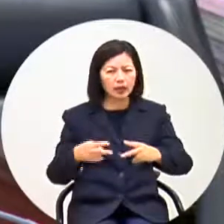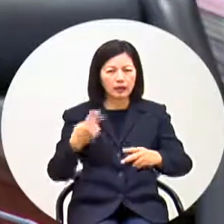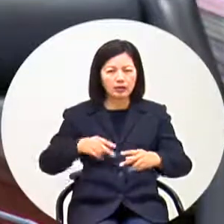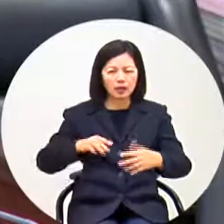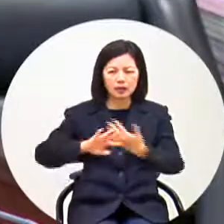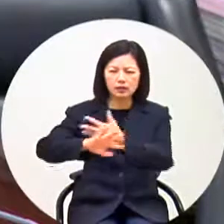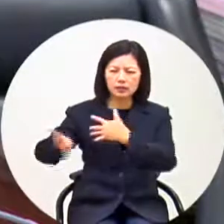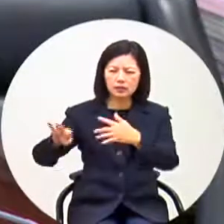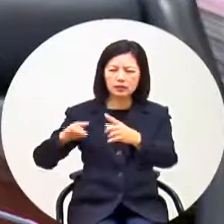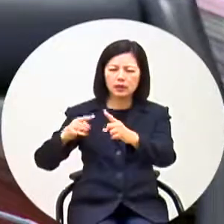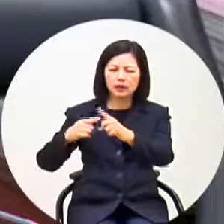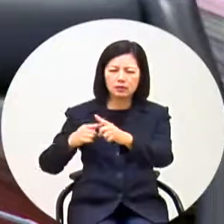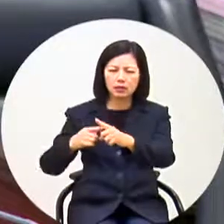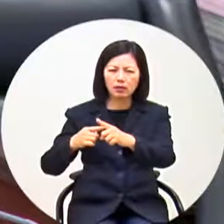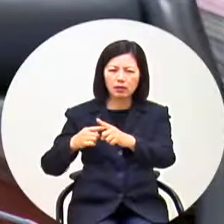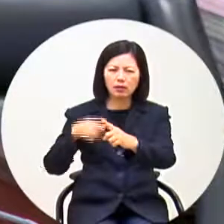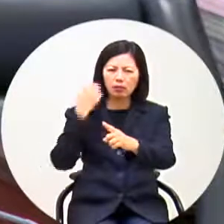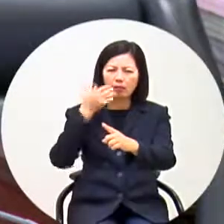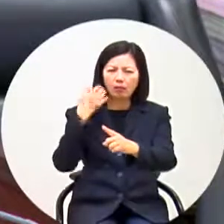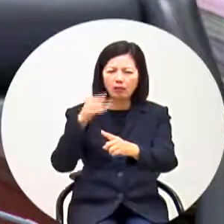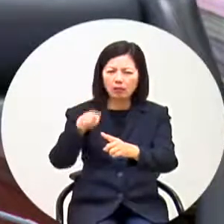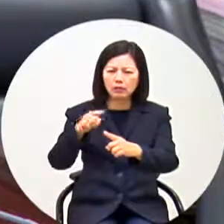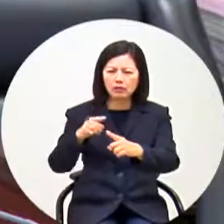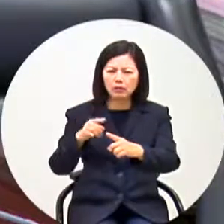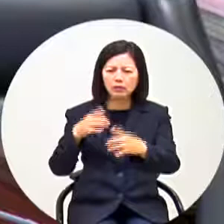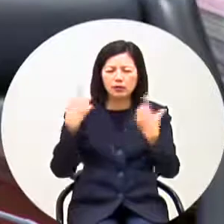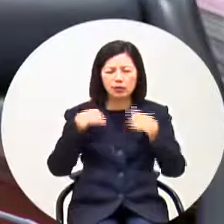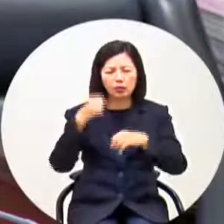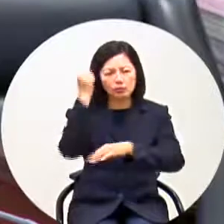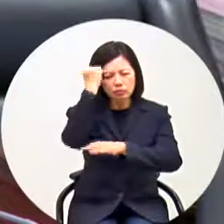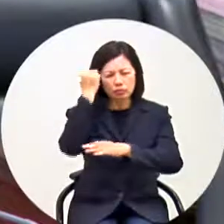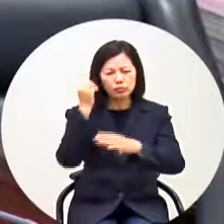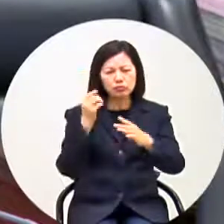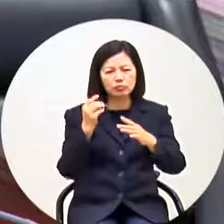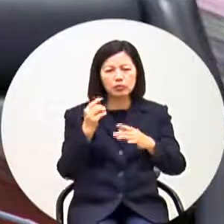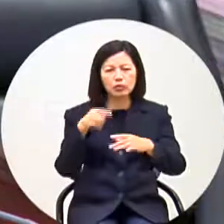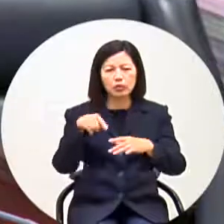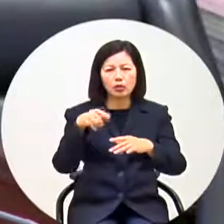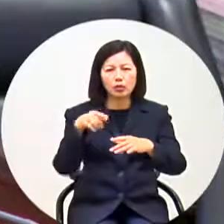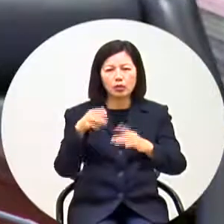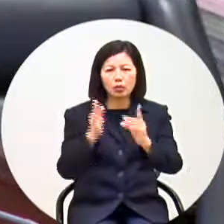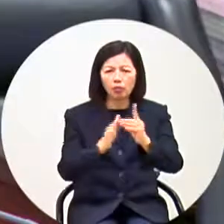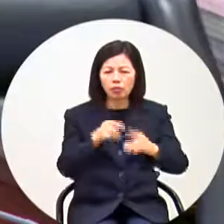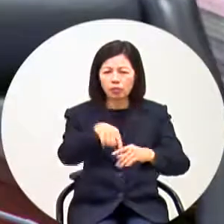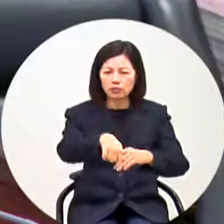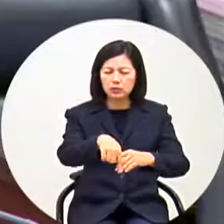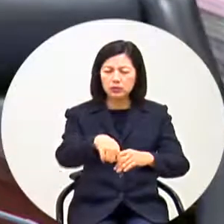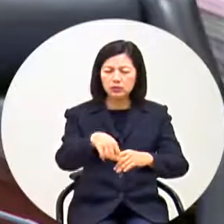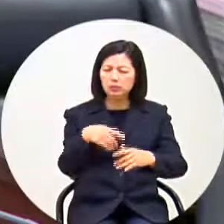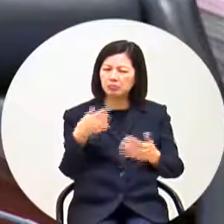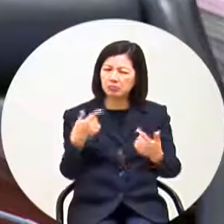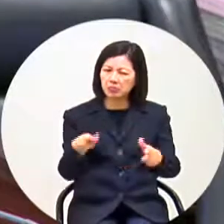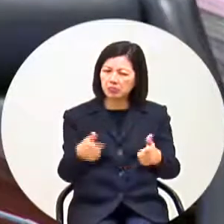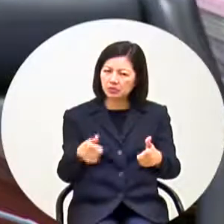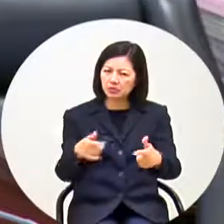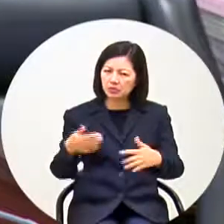其他不是原住物的人来重新进驻我们的黄埔新村。那我觉得